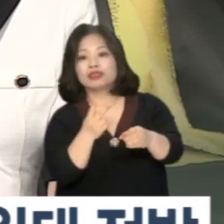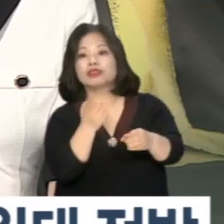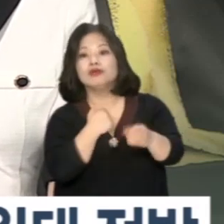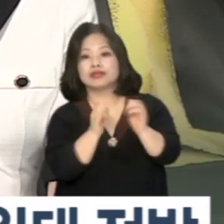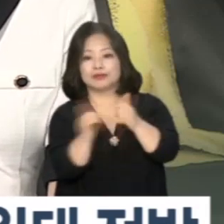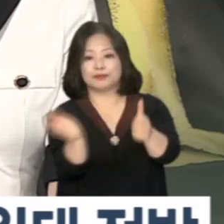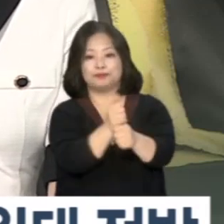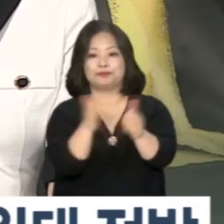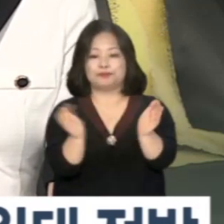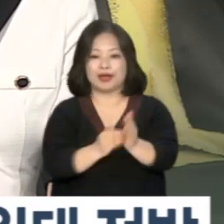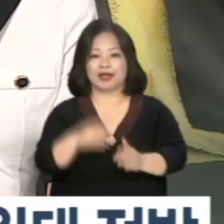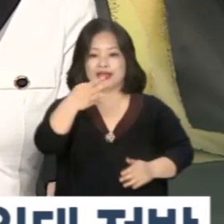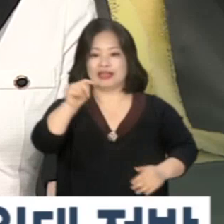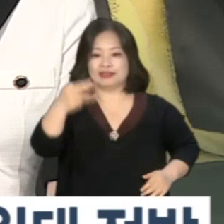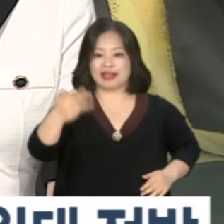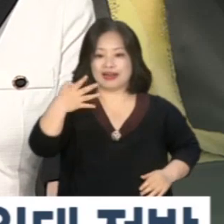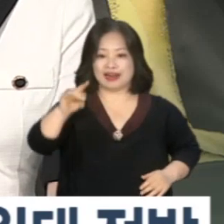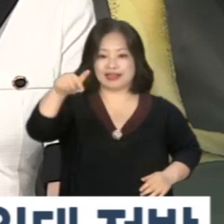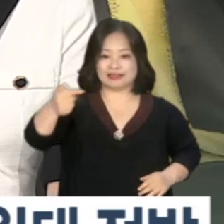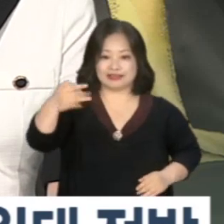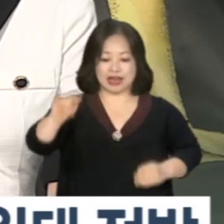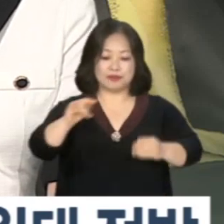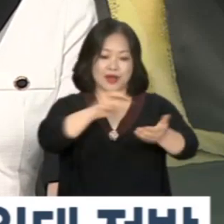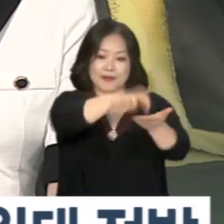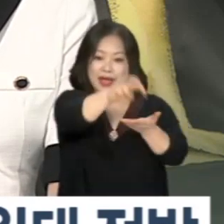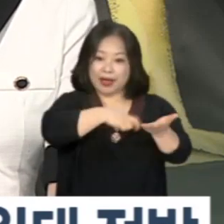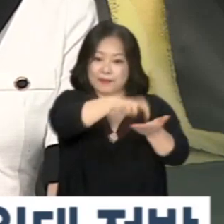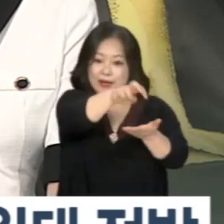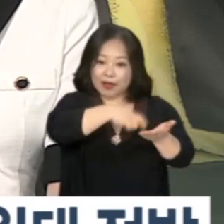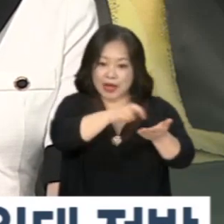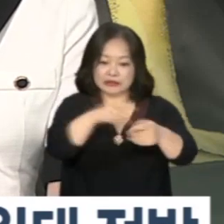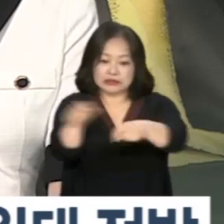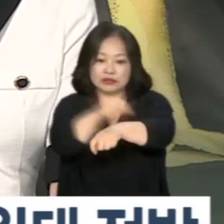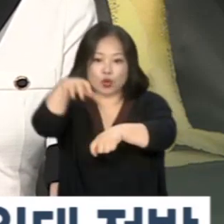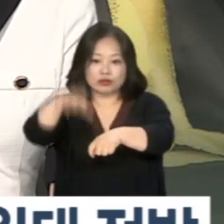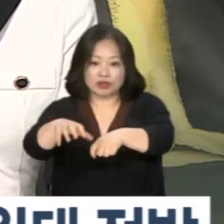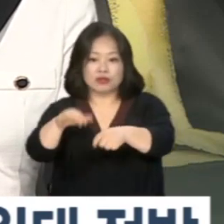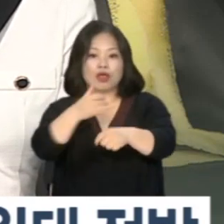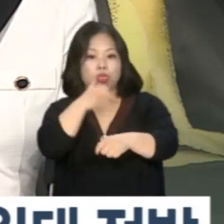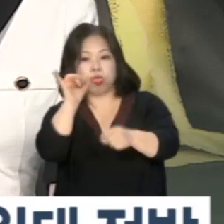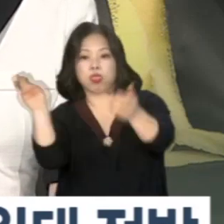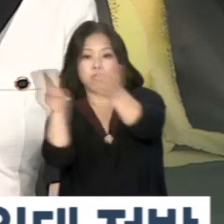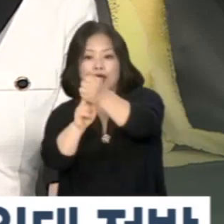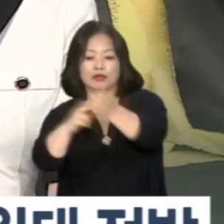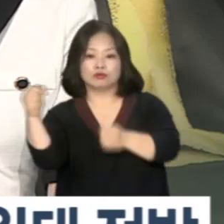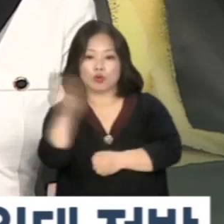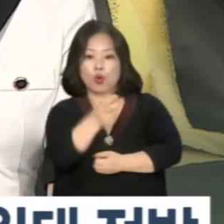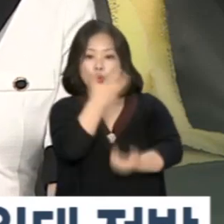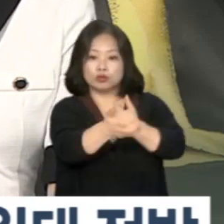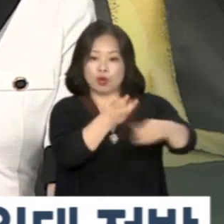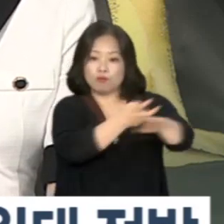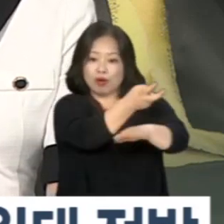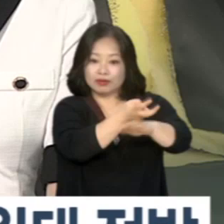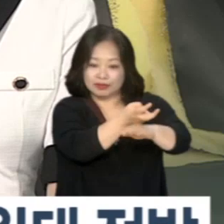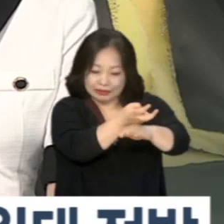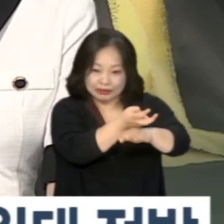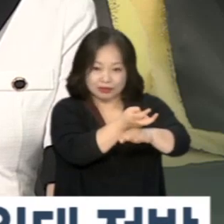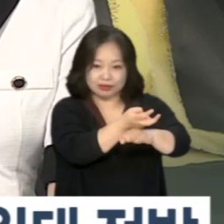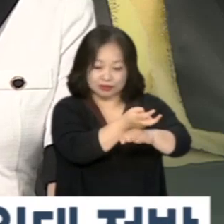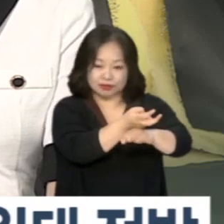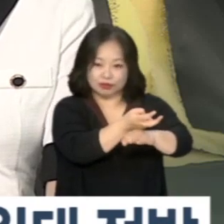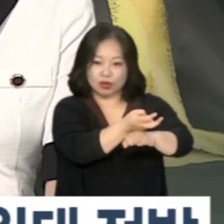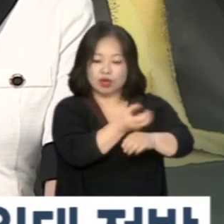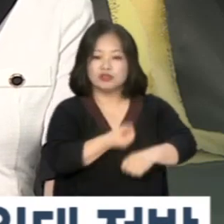이들은 텔레그램으로 소통하며 특정 장소의 마약을 숨겨 놓거나 고속버스 택배를 통해 마약을 유통해